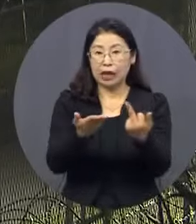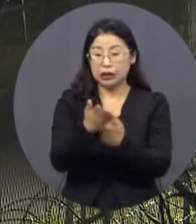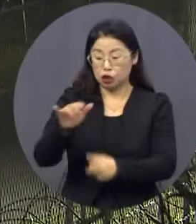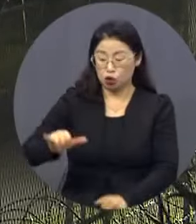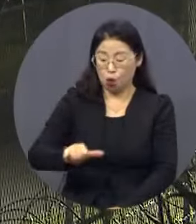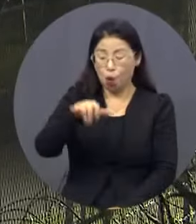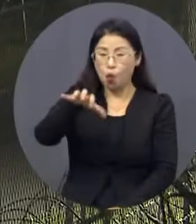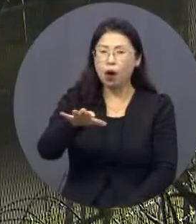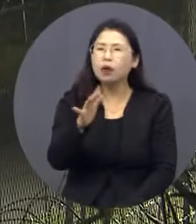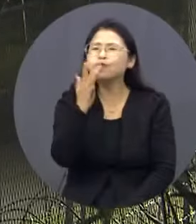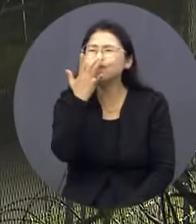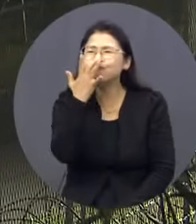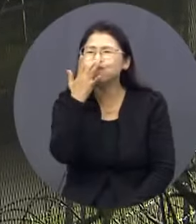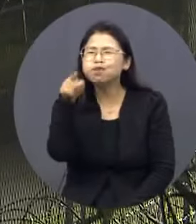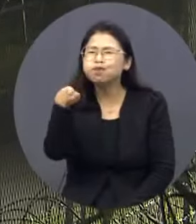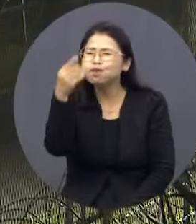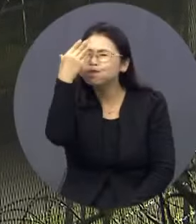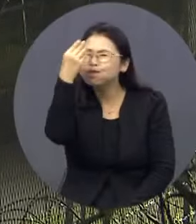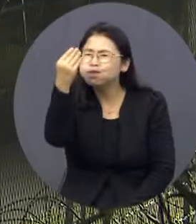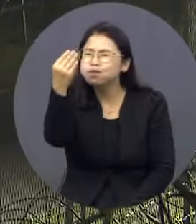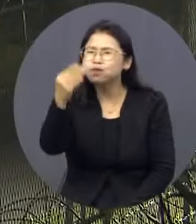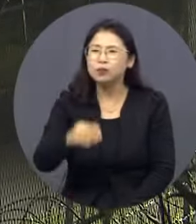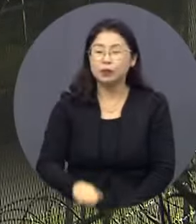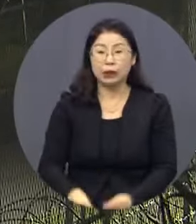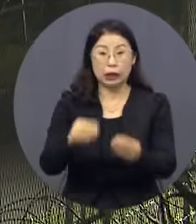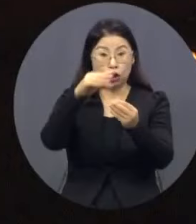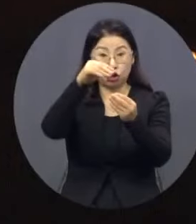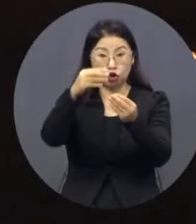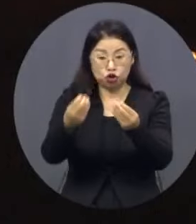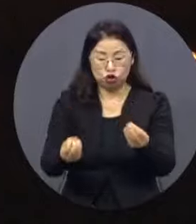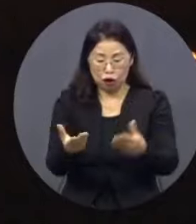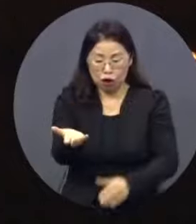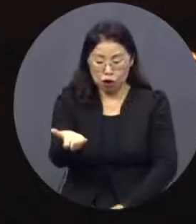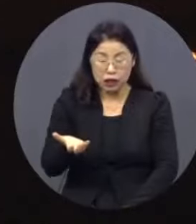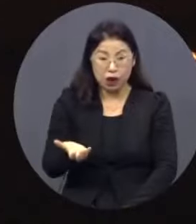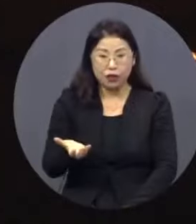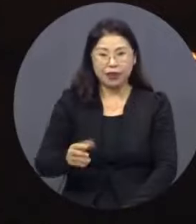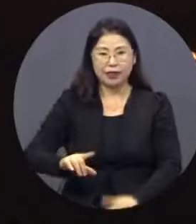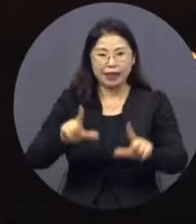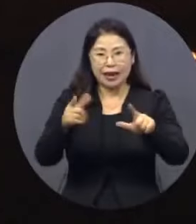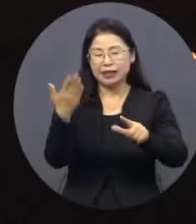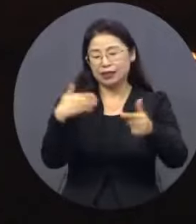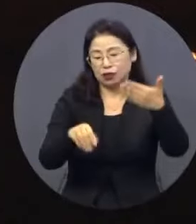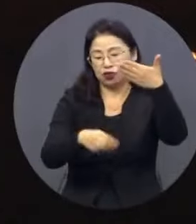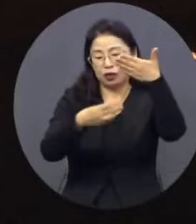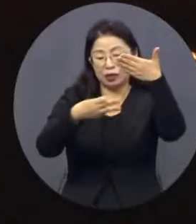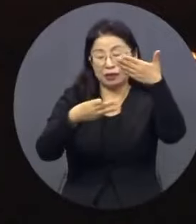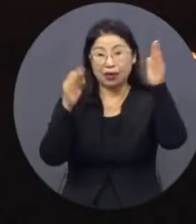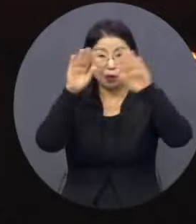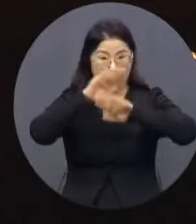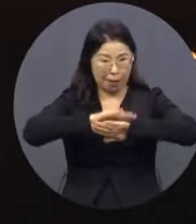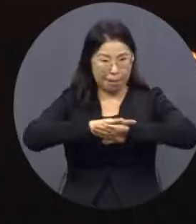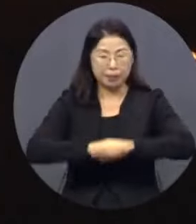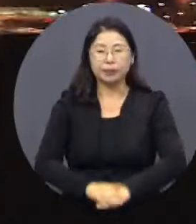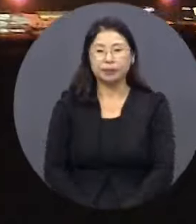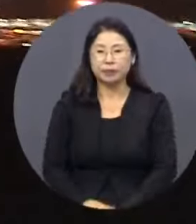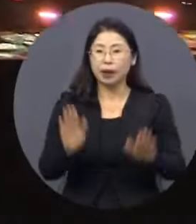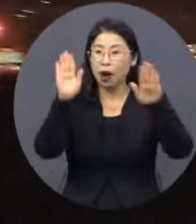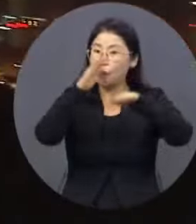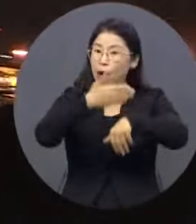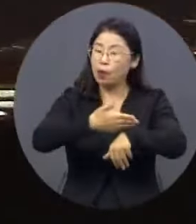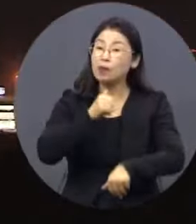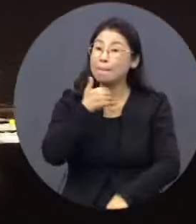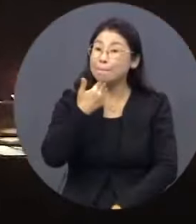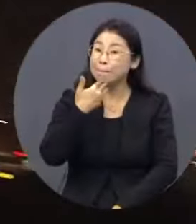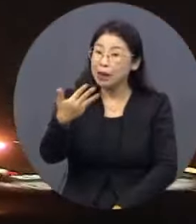제주공항에 미확인 비행물체가 나타난 것은 추석 연휴 전날인 지난 13일 밤입니다. 밤 9시